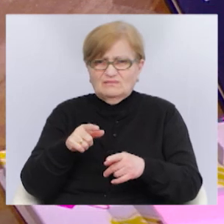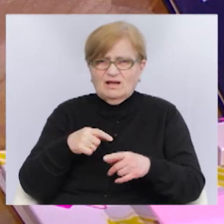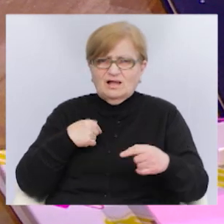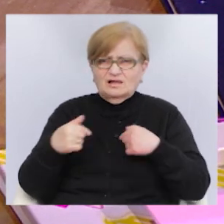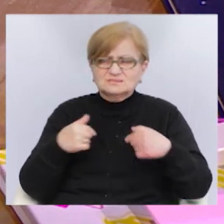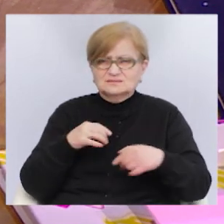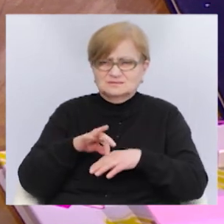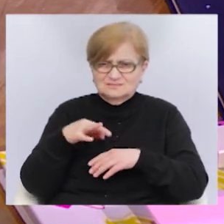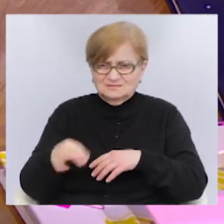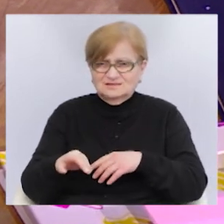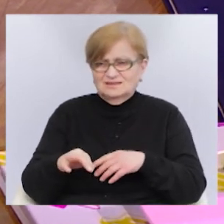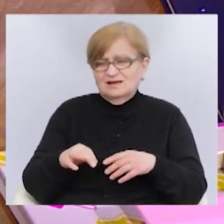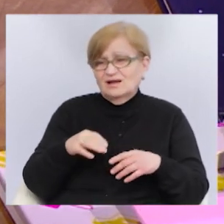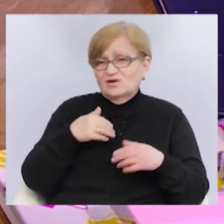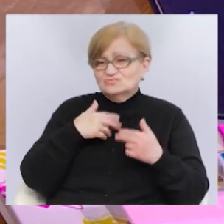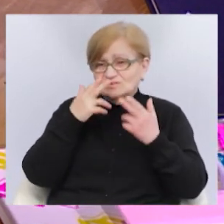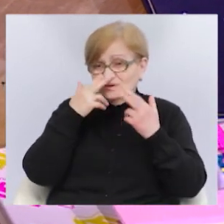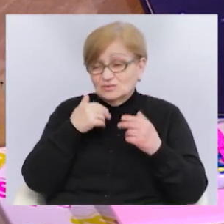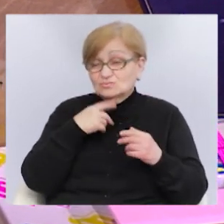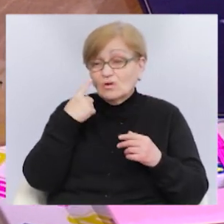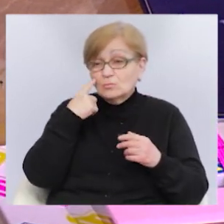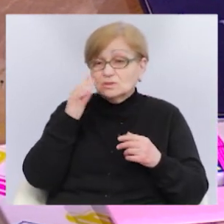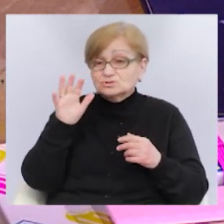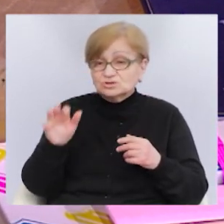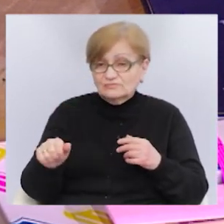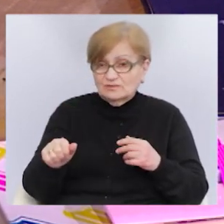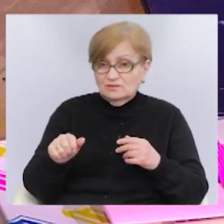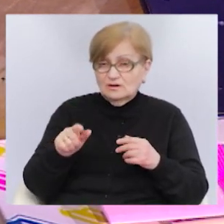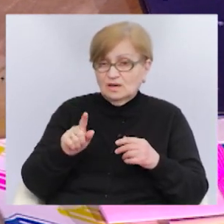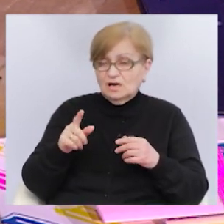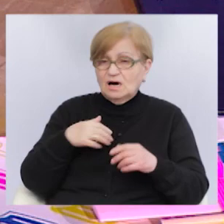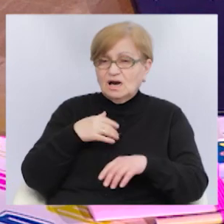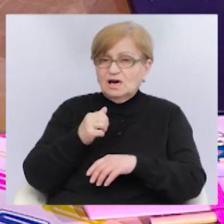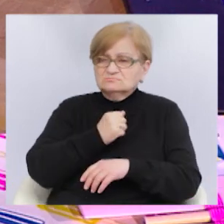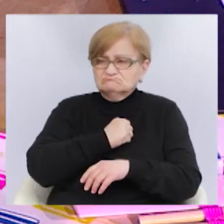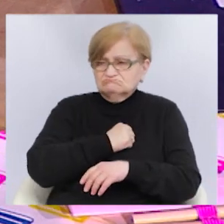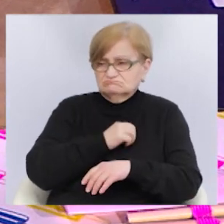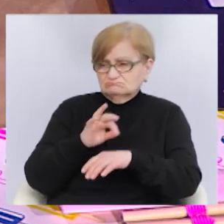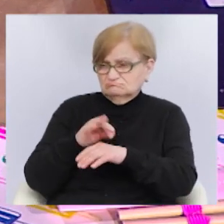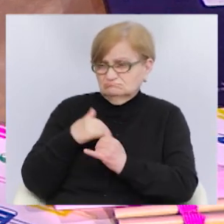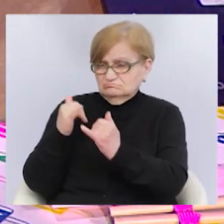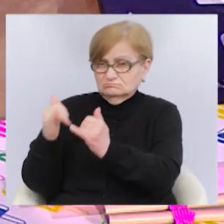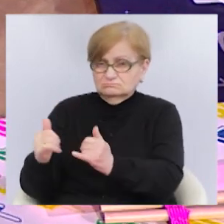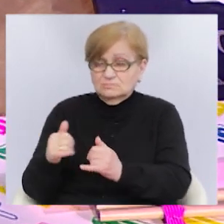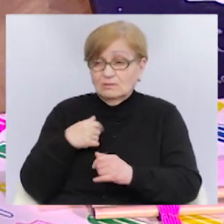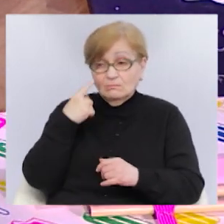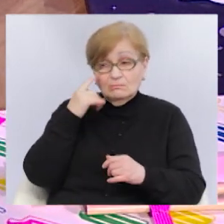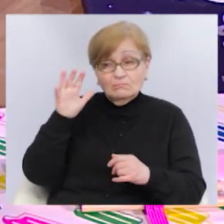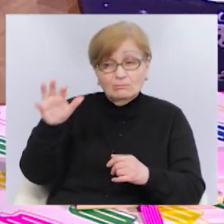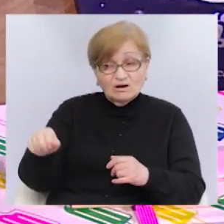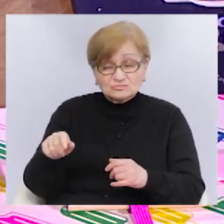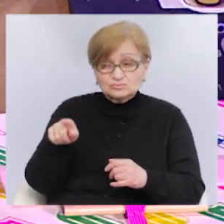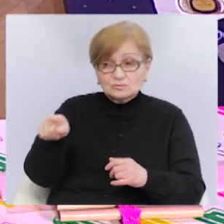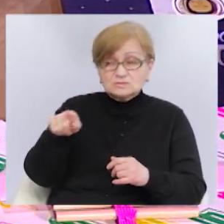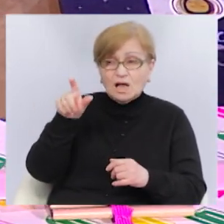შემთხვევაში ესე დამკვიდრებულია. მაგრამ ჩვენ და შევამჩნიოთ, ხო, რას ნიშნავს თანაგრძნობა, რომ მე პირველ რიგში ვამჩნევ, რომ ეს ადამიანი იტანჯება.